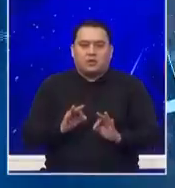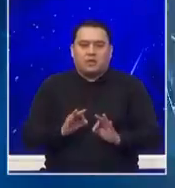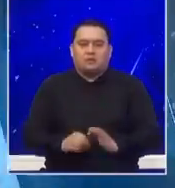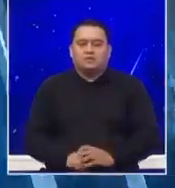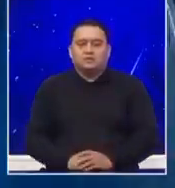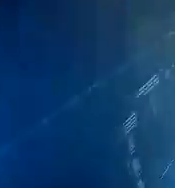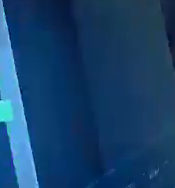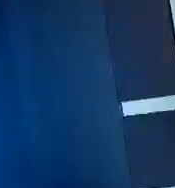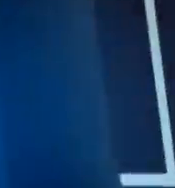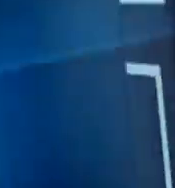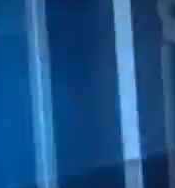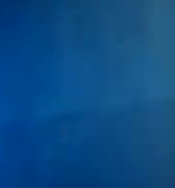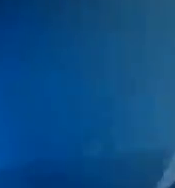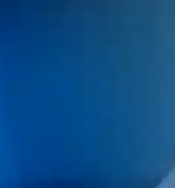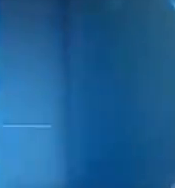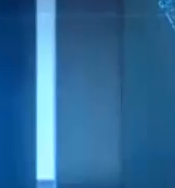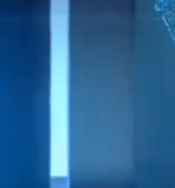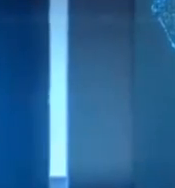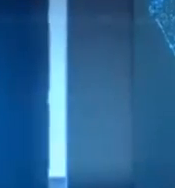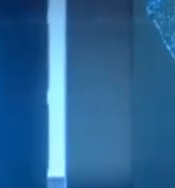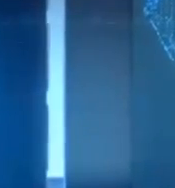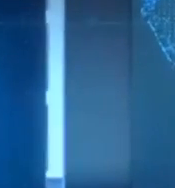Дамир Анитов, Асет Дюйсенбек, телеканал ЖТСУ.